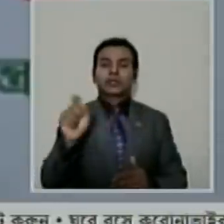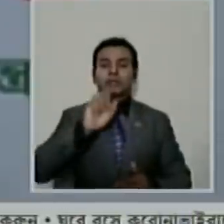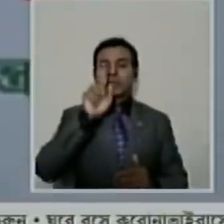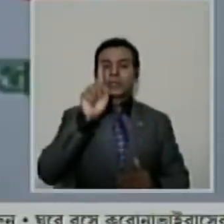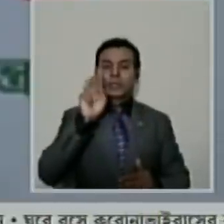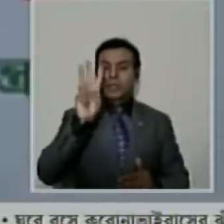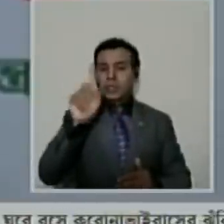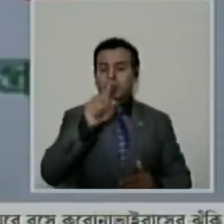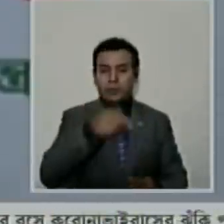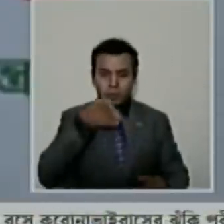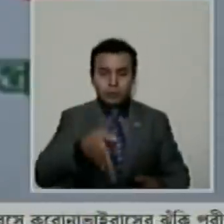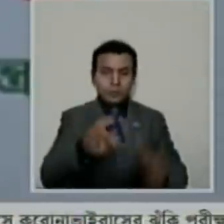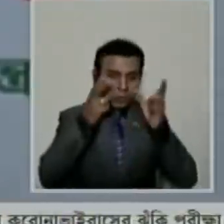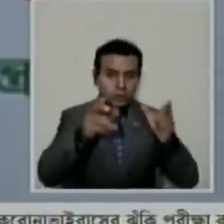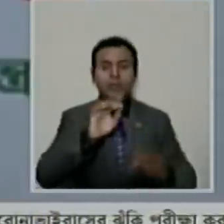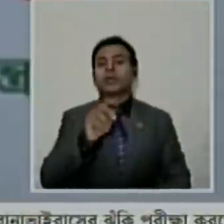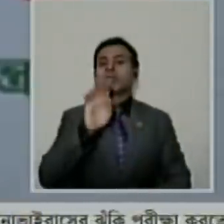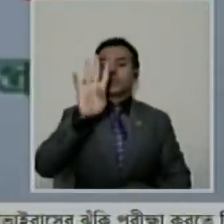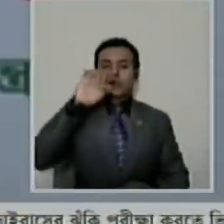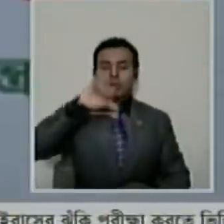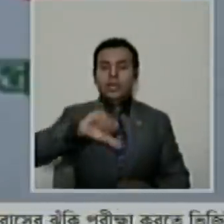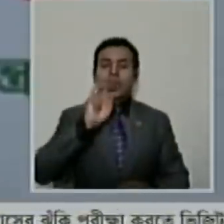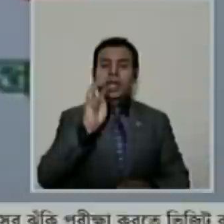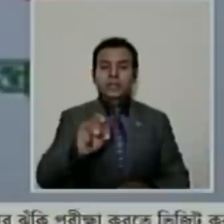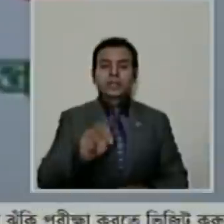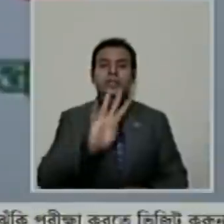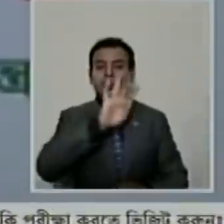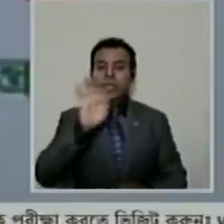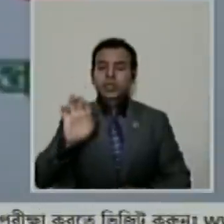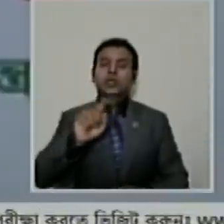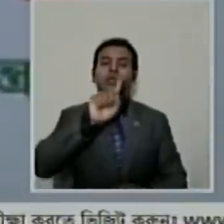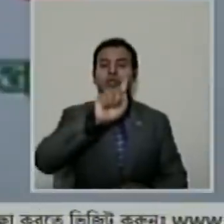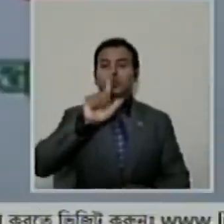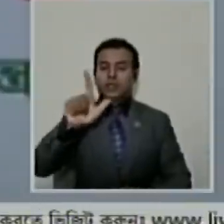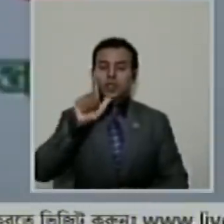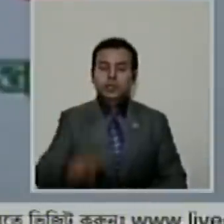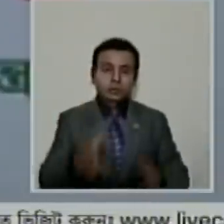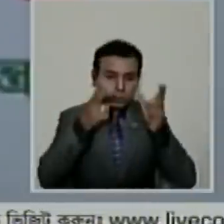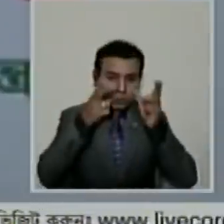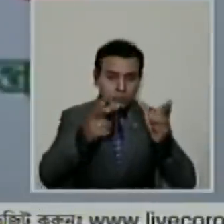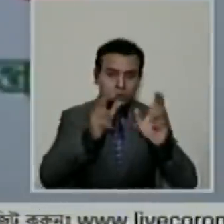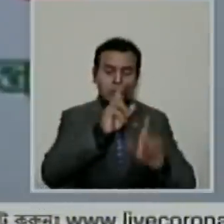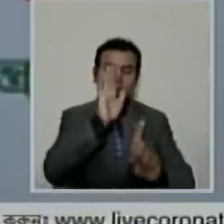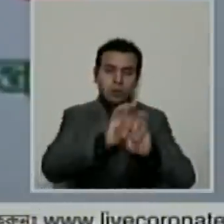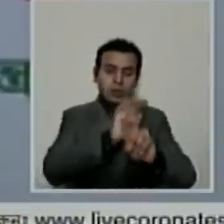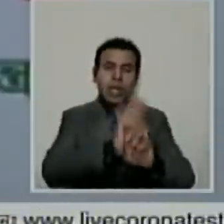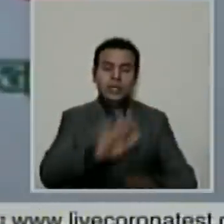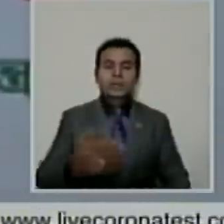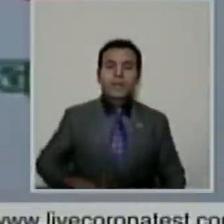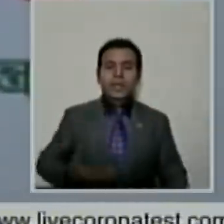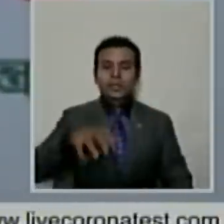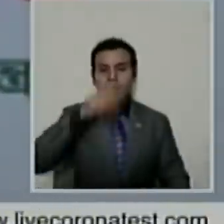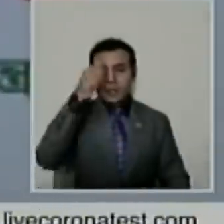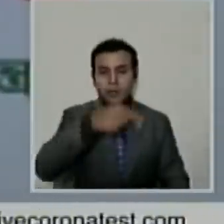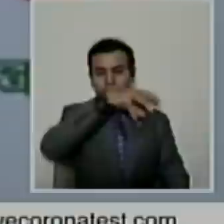49,417 জন। সারা দেশে আমাদের জেলা উপজেলায় মিলে প্রাতিষ্ঠানিক কোয়ারেন্টাইনের জন্য প্রস্তুত করা আছে 617টি প্রতিষ্ঠান এবং